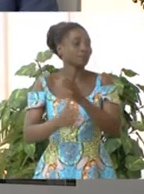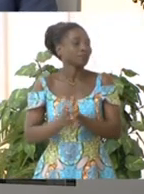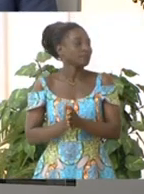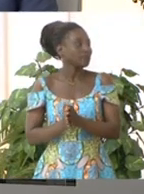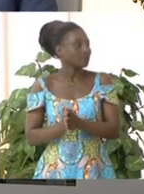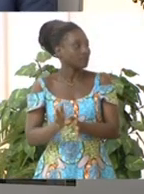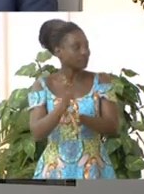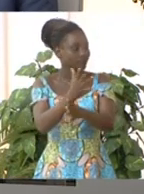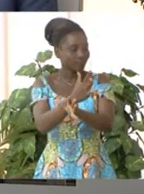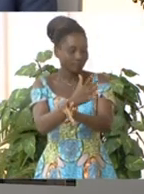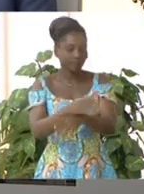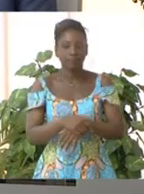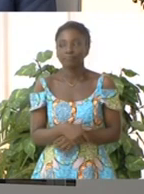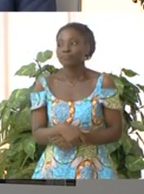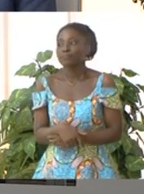Allemagne,